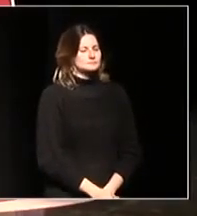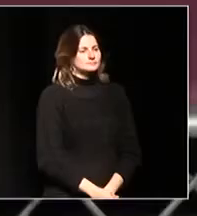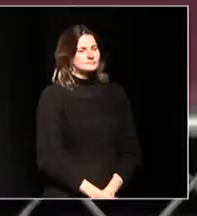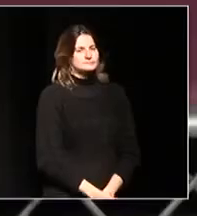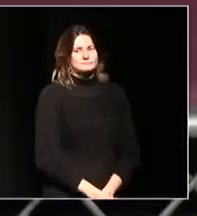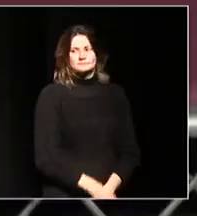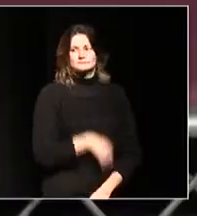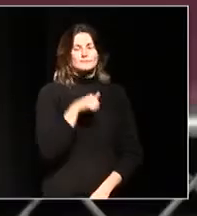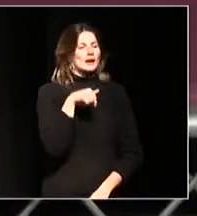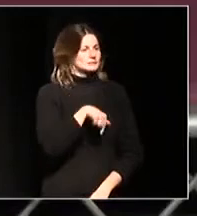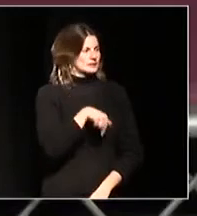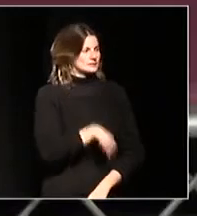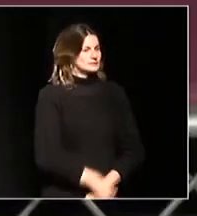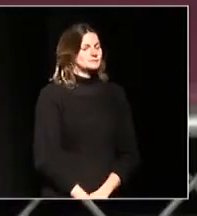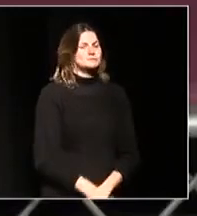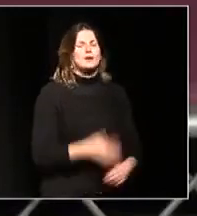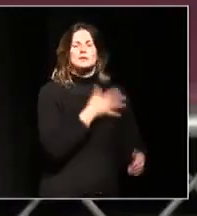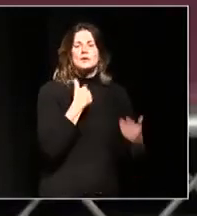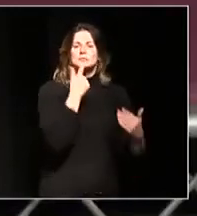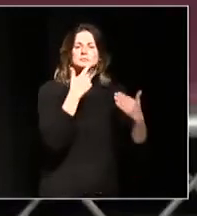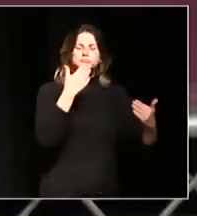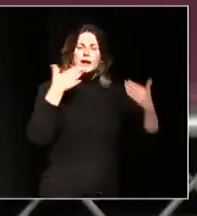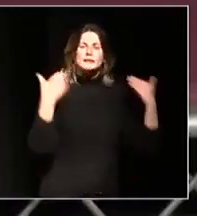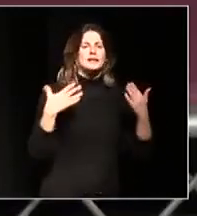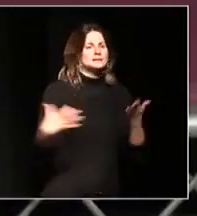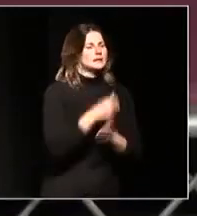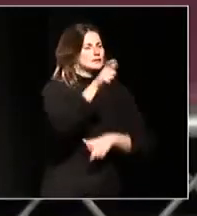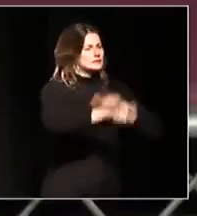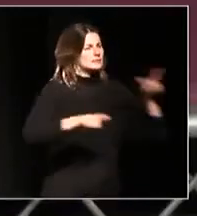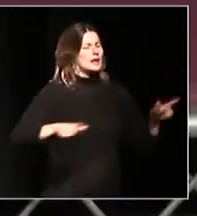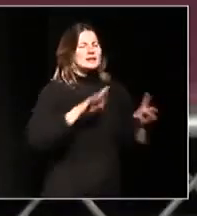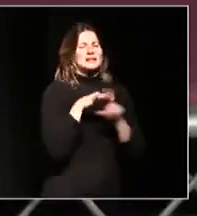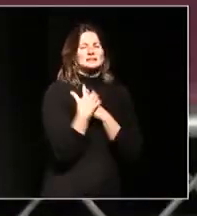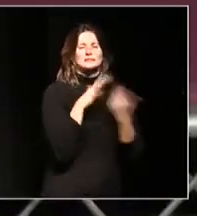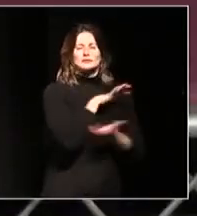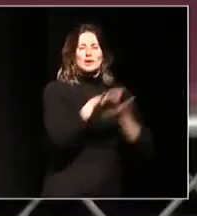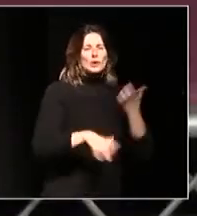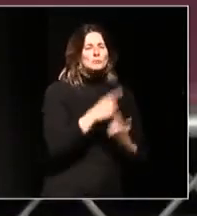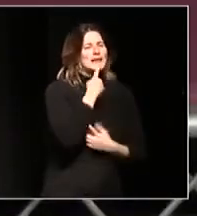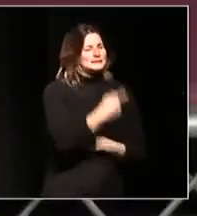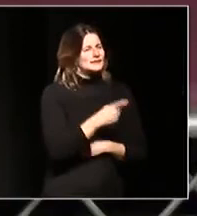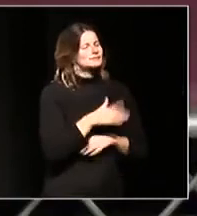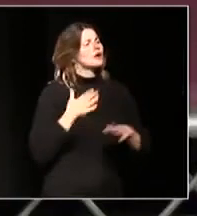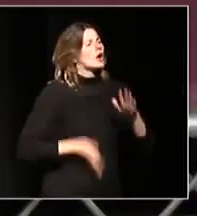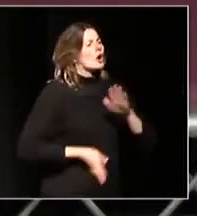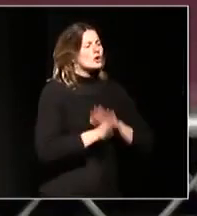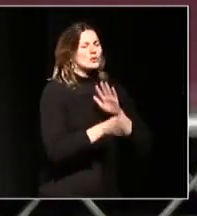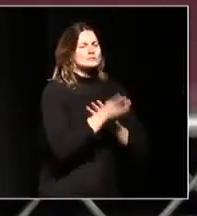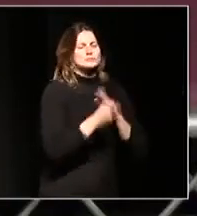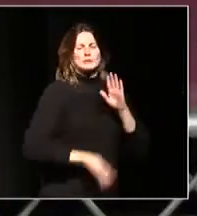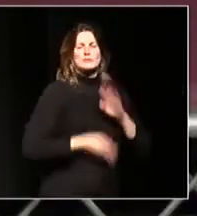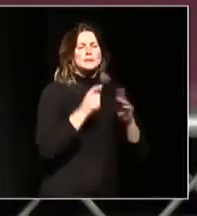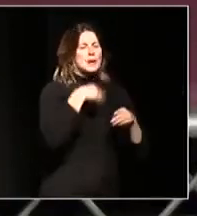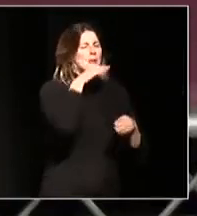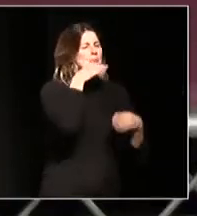I des d'aquí, agrair a tota aquesta gent que en un moment tan complex i tan difícil ha continuat repartint octavetes,